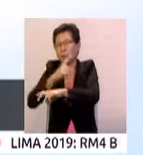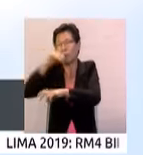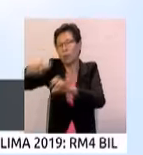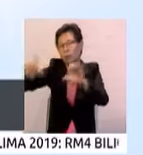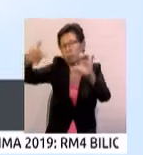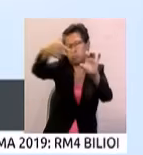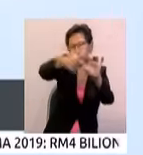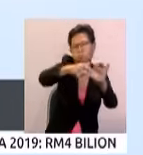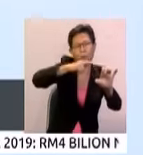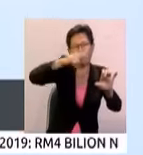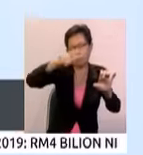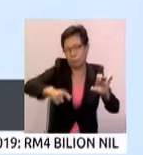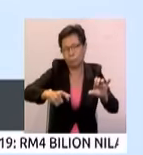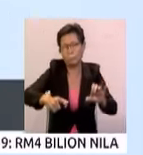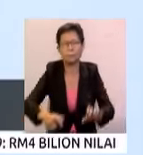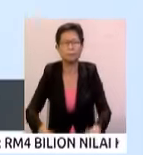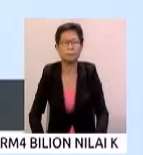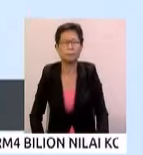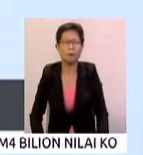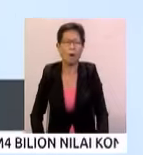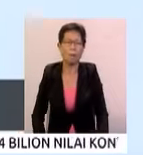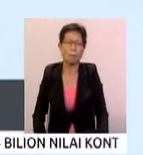minyak.